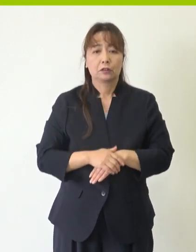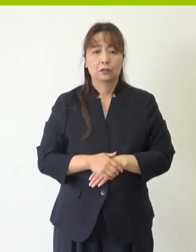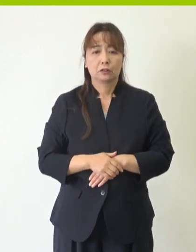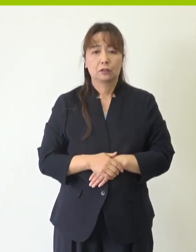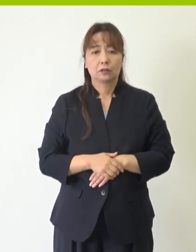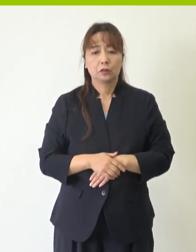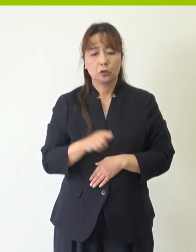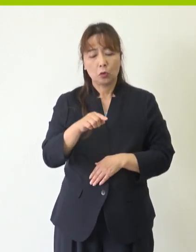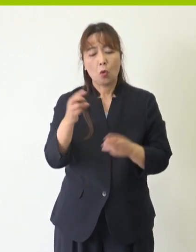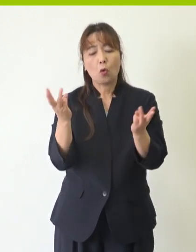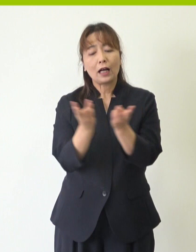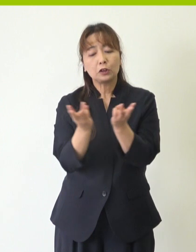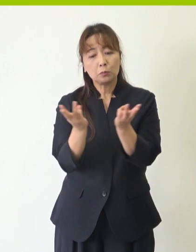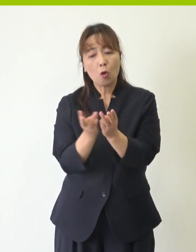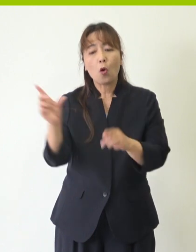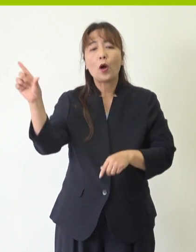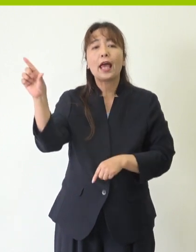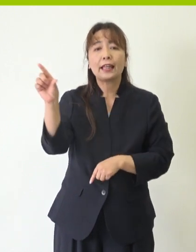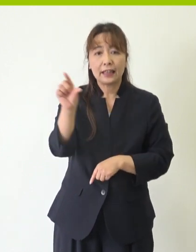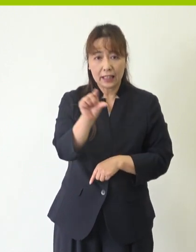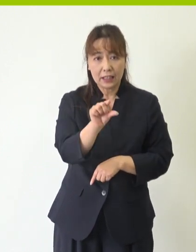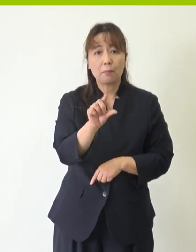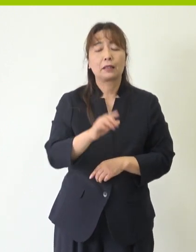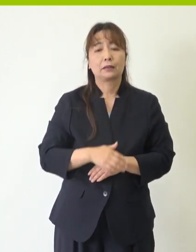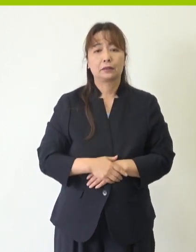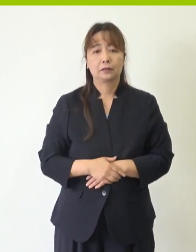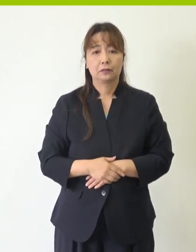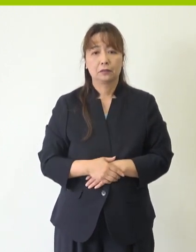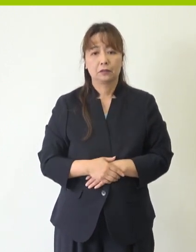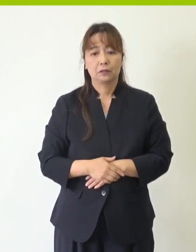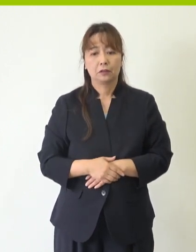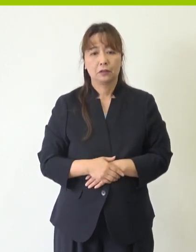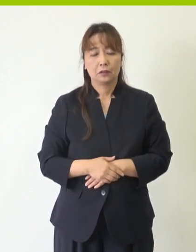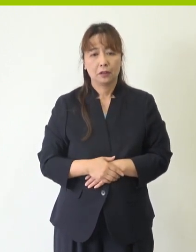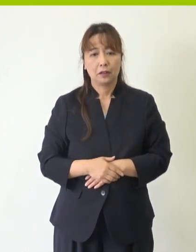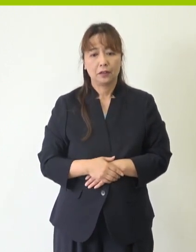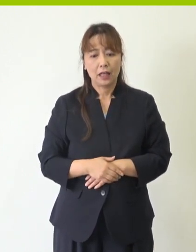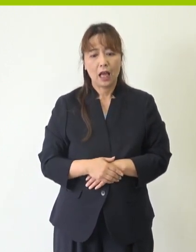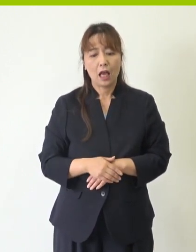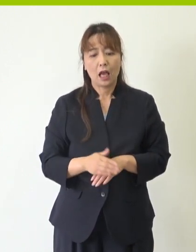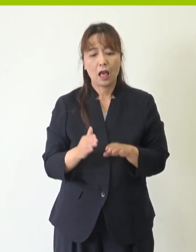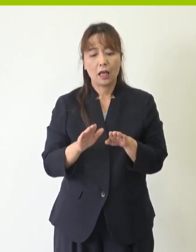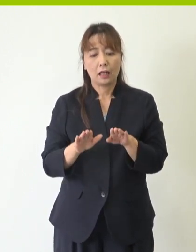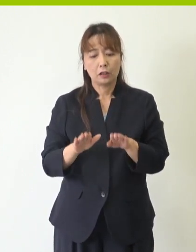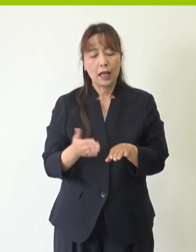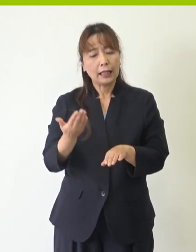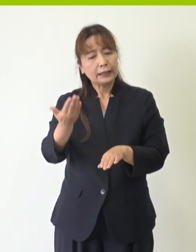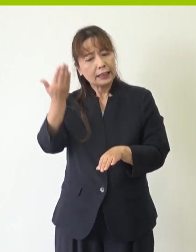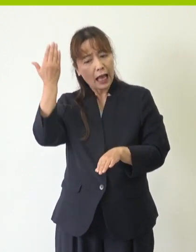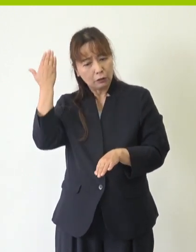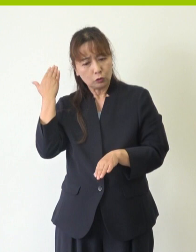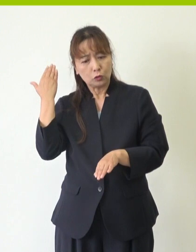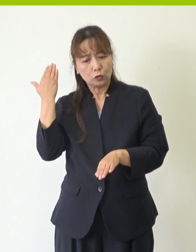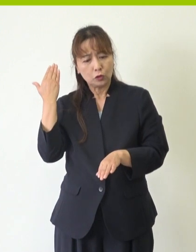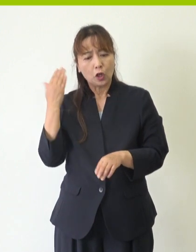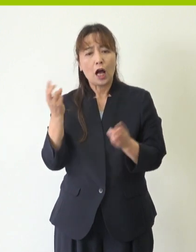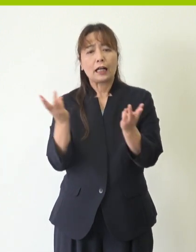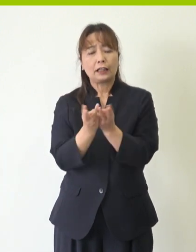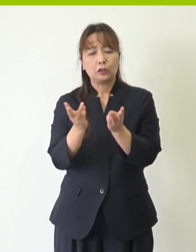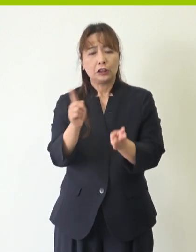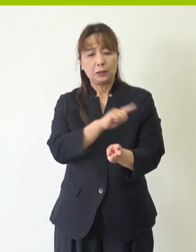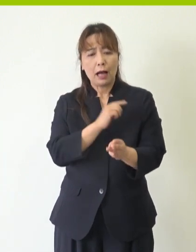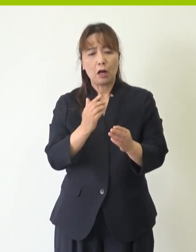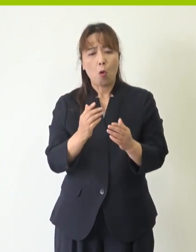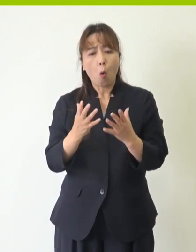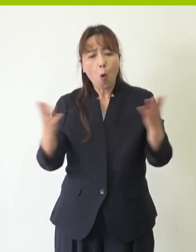ね非常に少なくなっておりますこれあの後ろの裏面でみます多い時で100件を超えているというような状況で